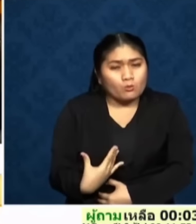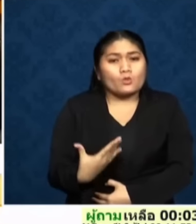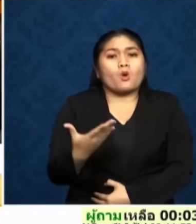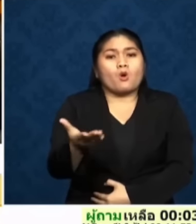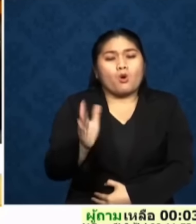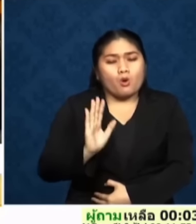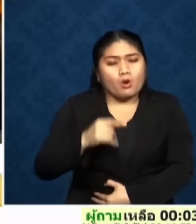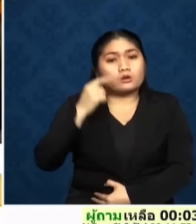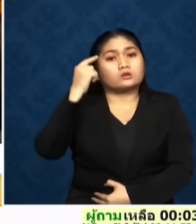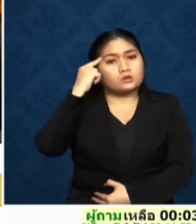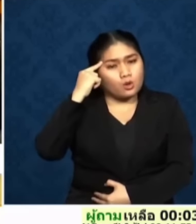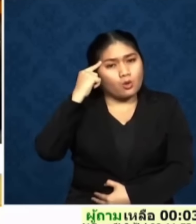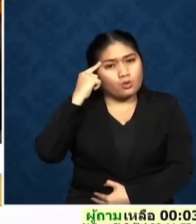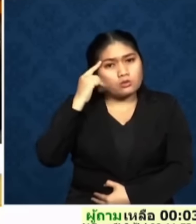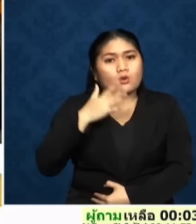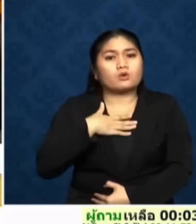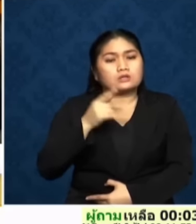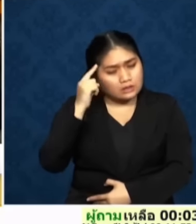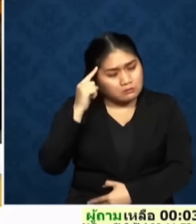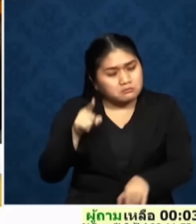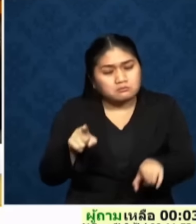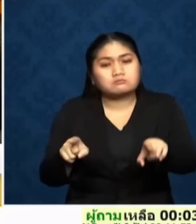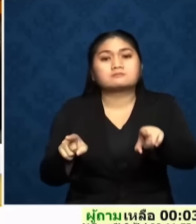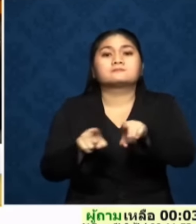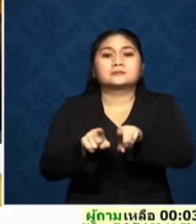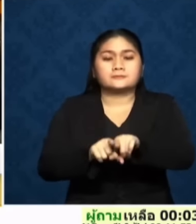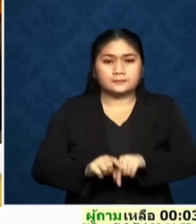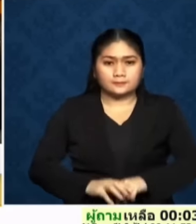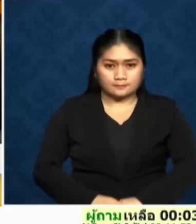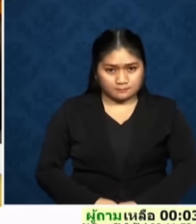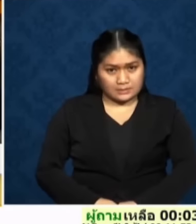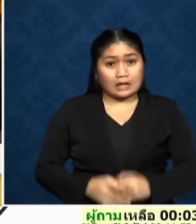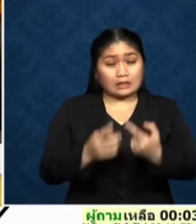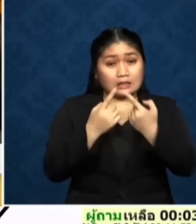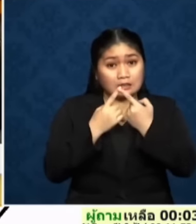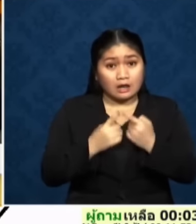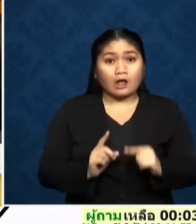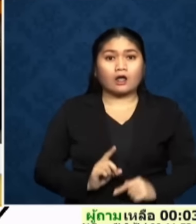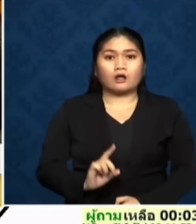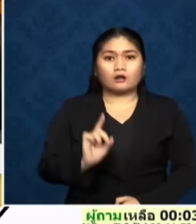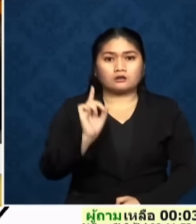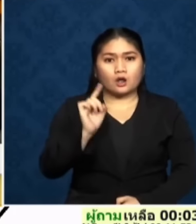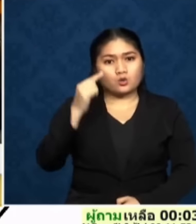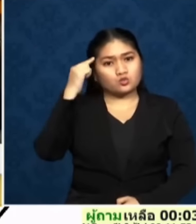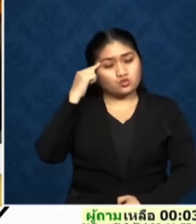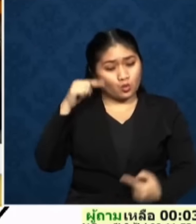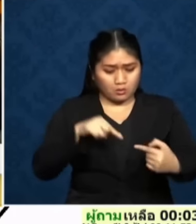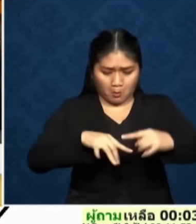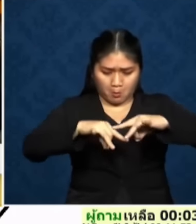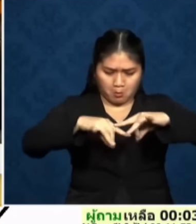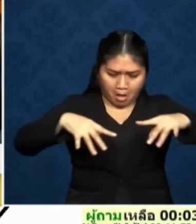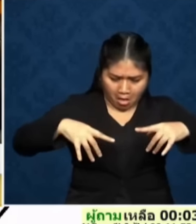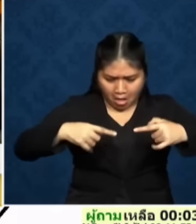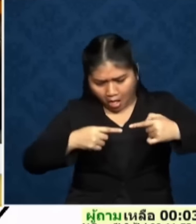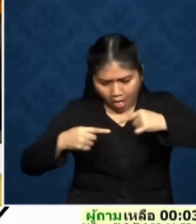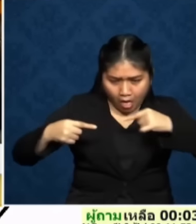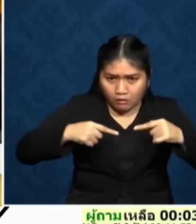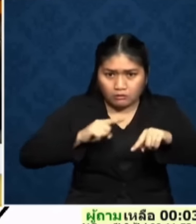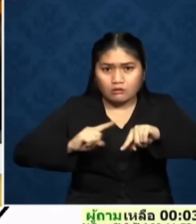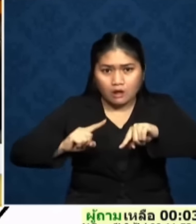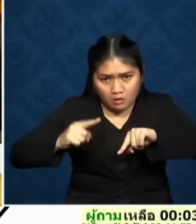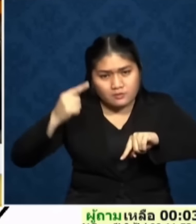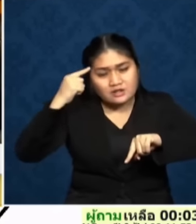ที่เราไม่ได้แตกต่างกันเพียงแต่มุมมองของค ความขัดแย้งที่จะเกิดขึ้นเนี่ยอาจจะมีมุมมองที่แ